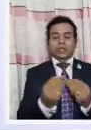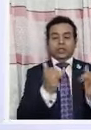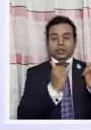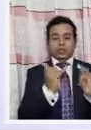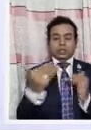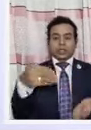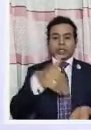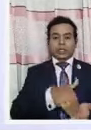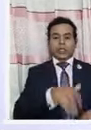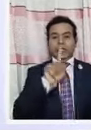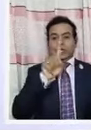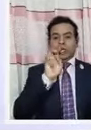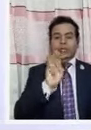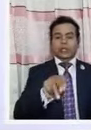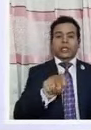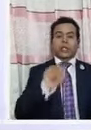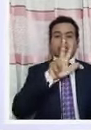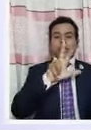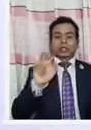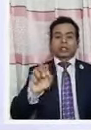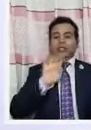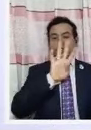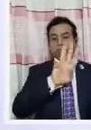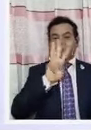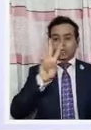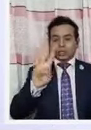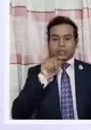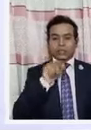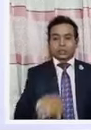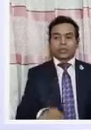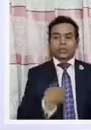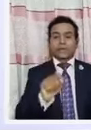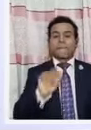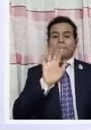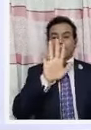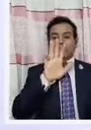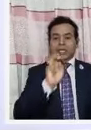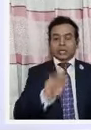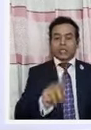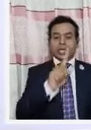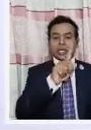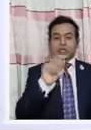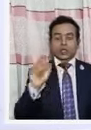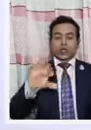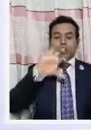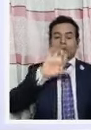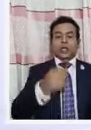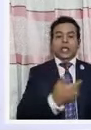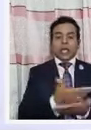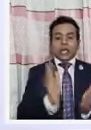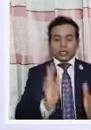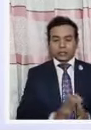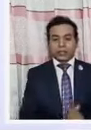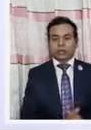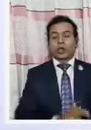সারা দেশে অন্যান্য হাসপাতালে ভর্তি আছেন রোগী সাধারণ শয্যা 1843 জন এবং শয্যা খালি